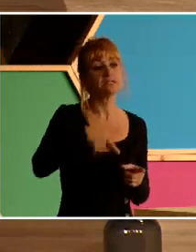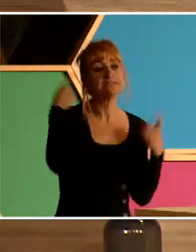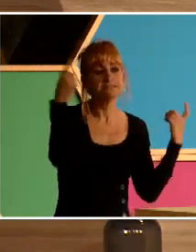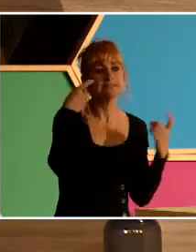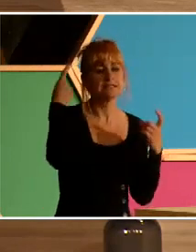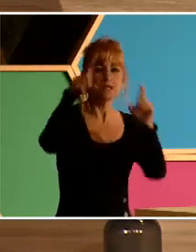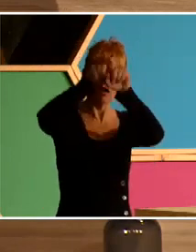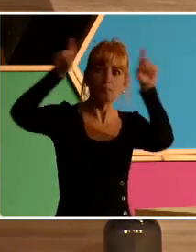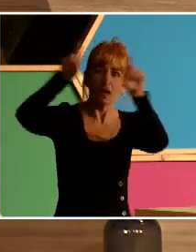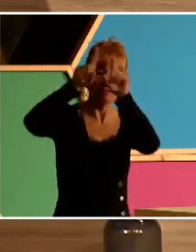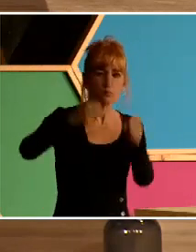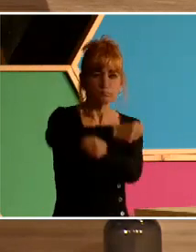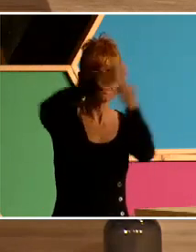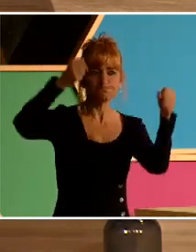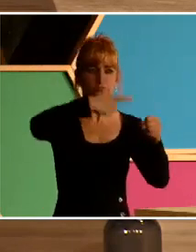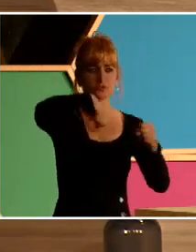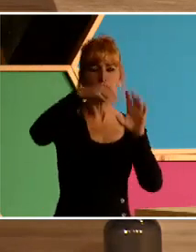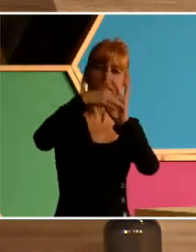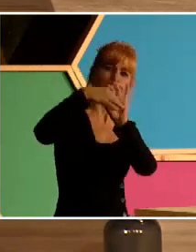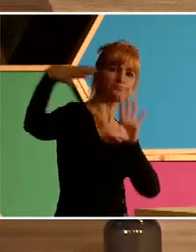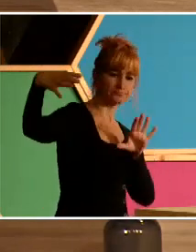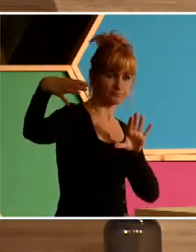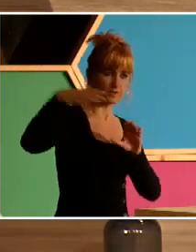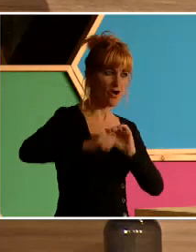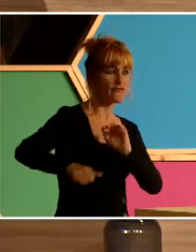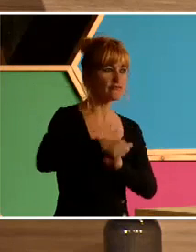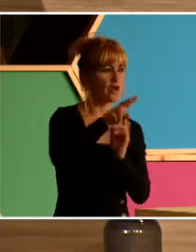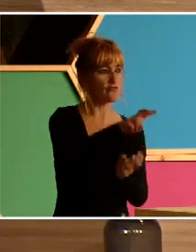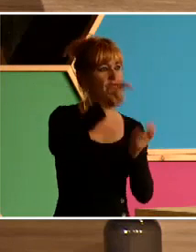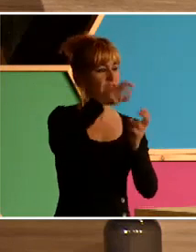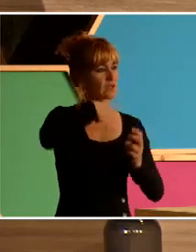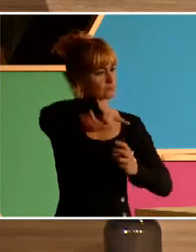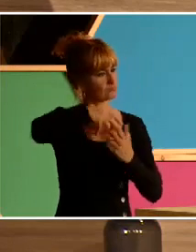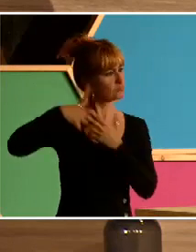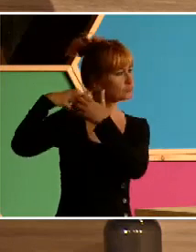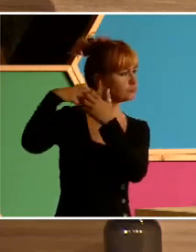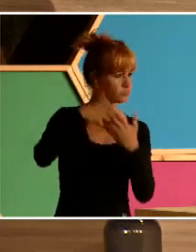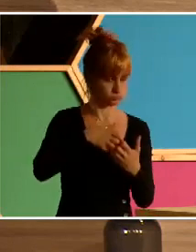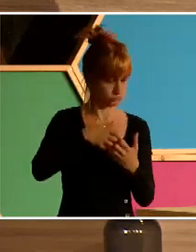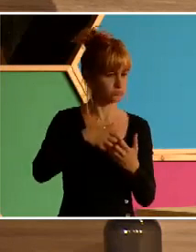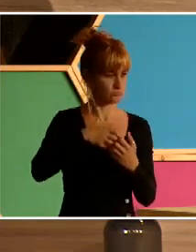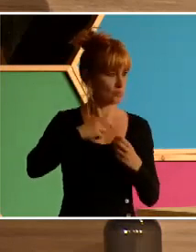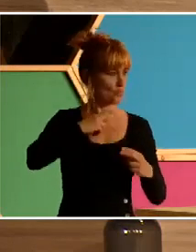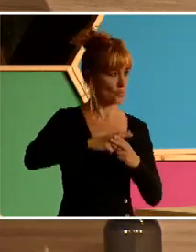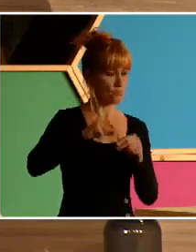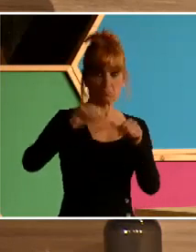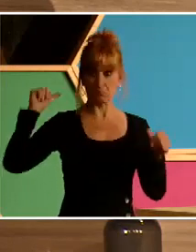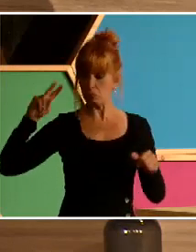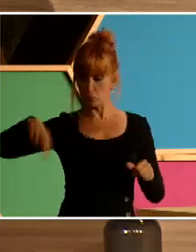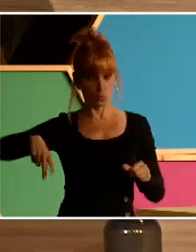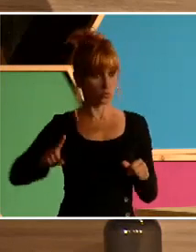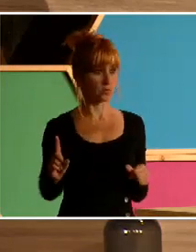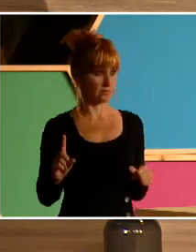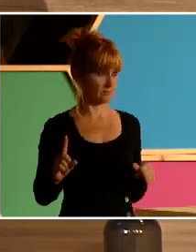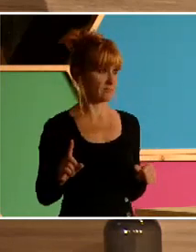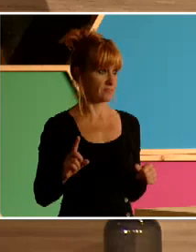Hem aconseguit lluitar contra el frau fiscal com ningú abans ho havia aconseguit. Les constructores, les